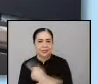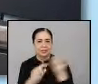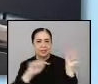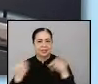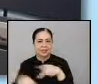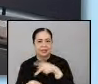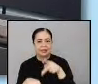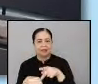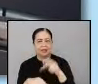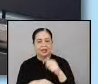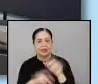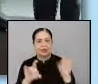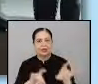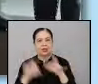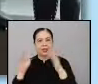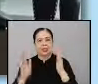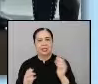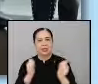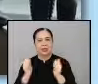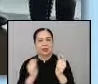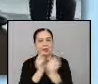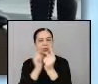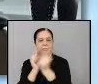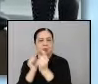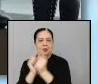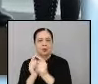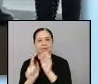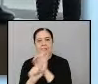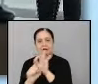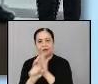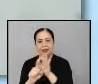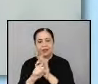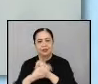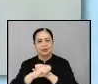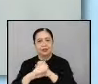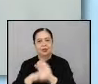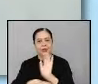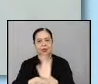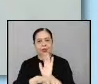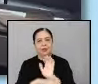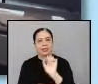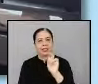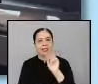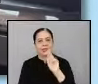Aussie actor para mamitang ilang press at fans to promote his movie Extraction 2.